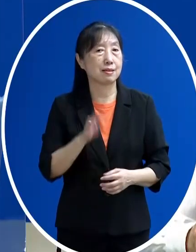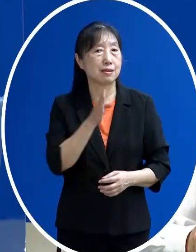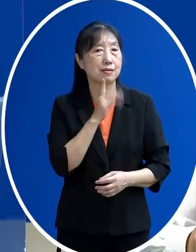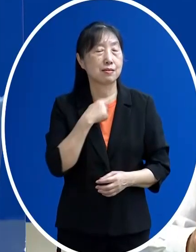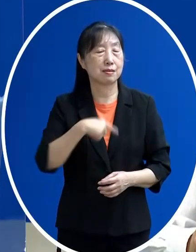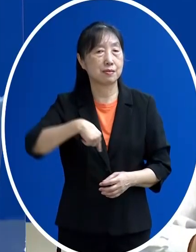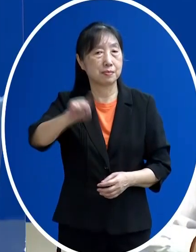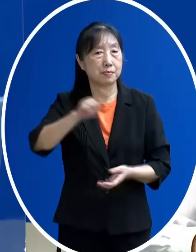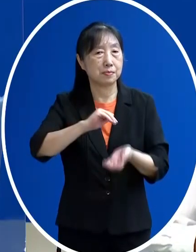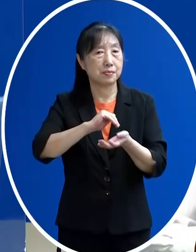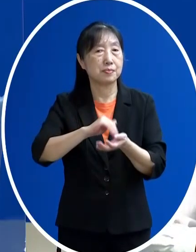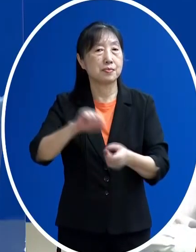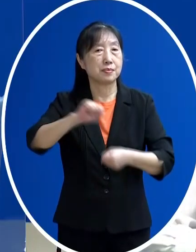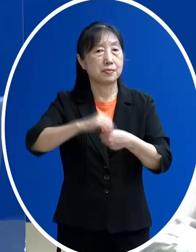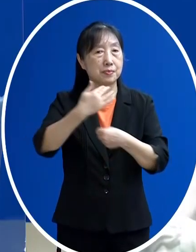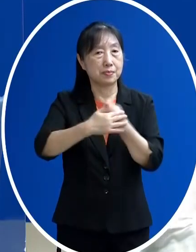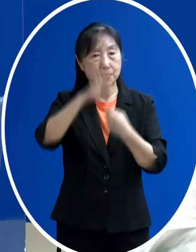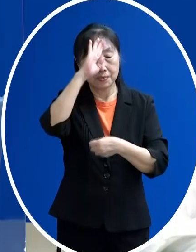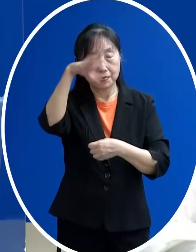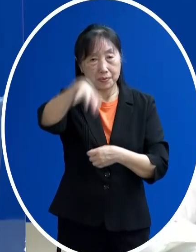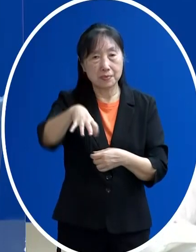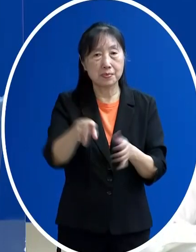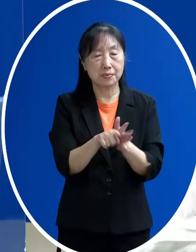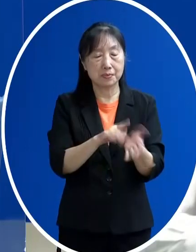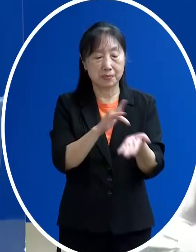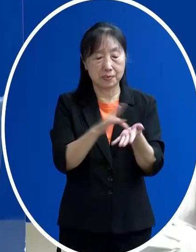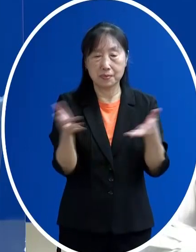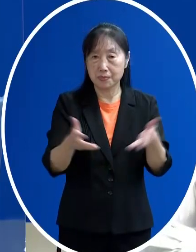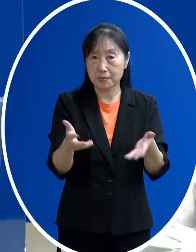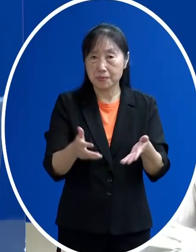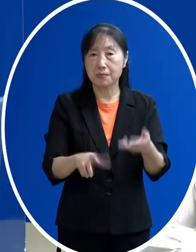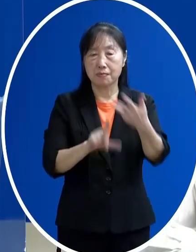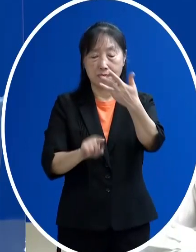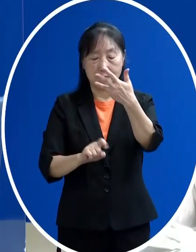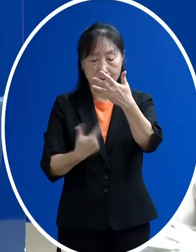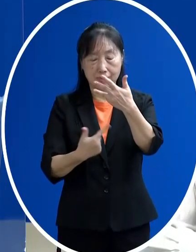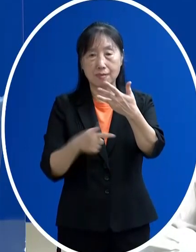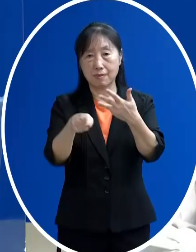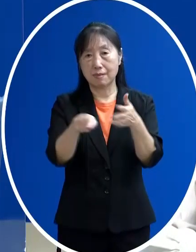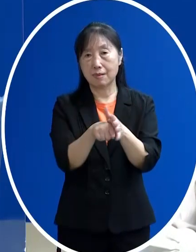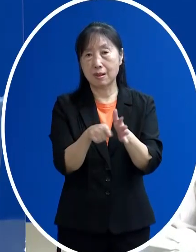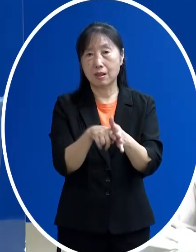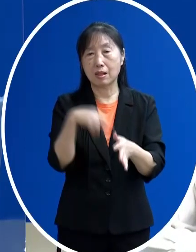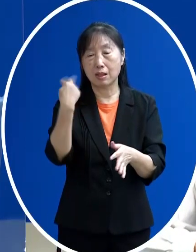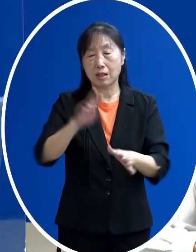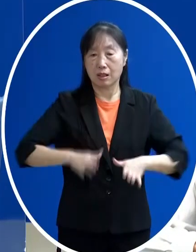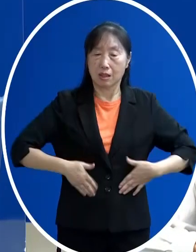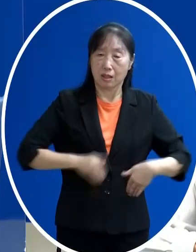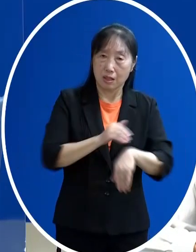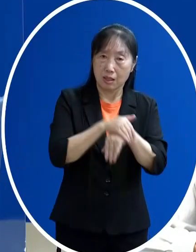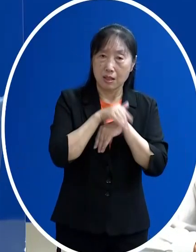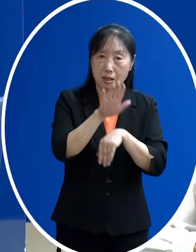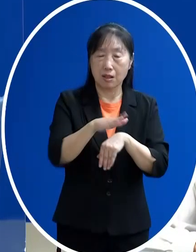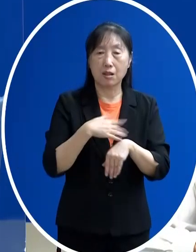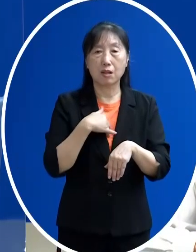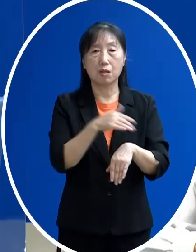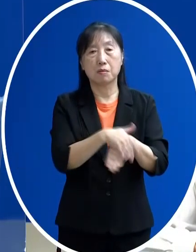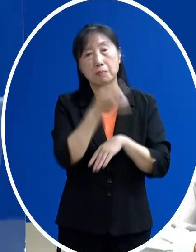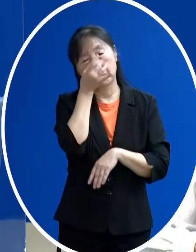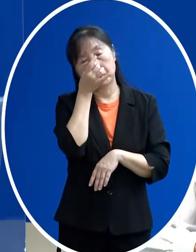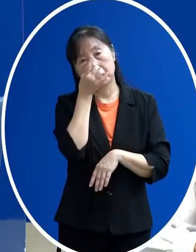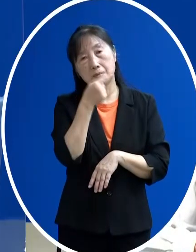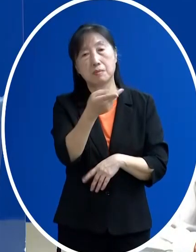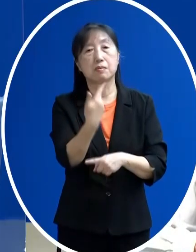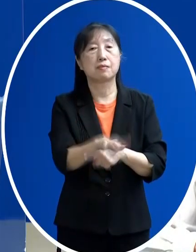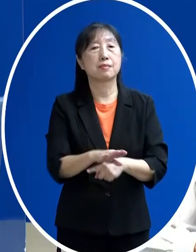治加病房住院哦，经过一些药物的治疗以及在8月16号有突发一些需要急救的状况，仍然急救无效，不